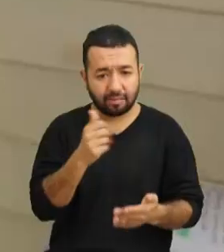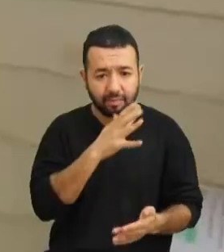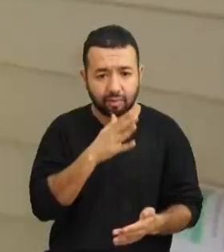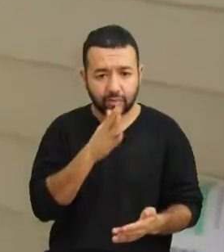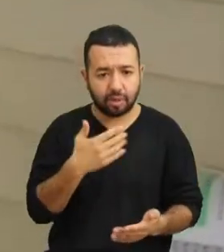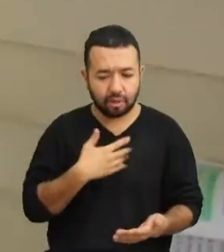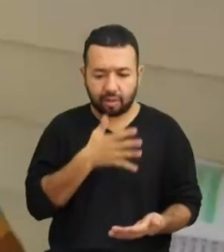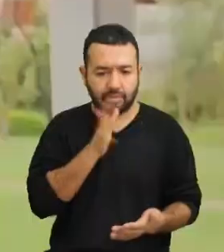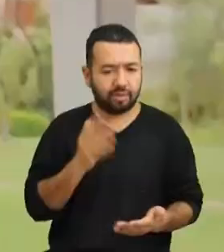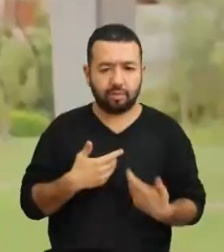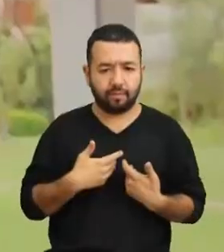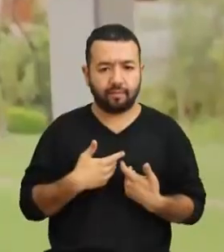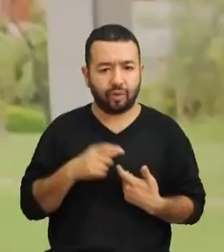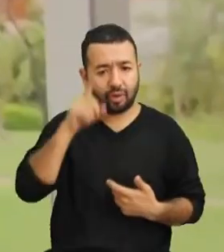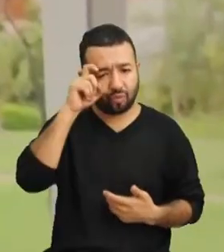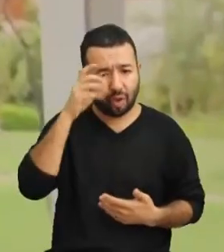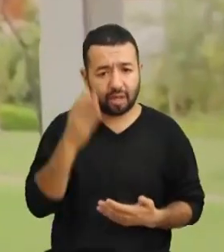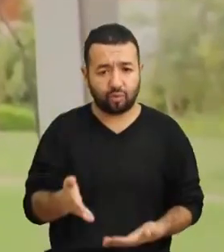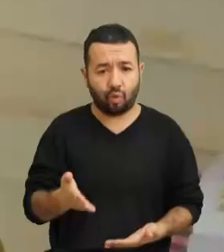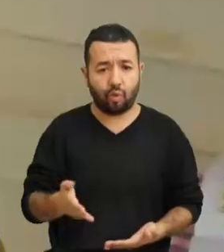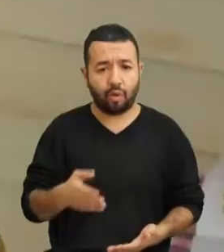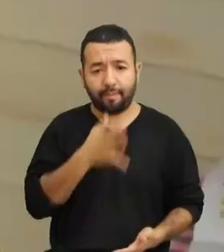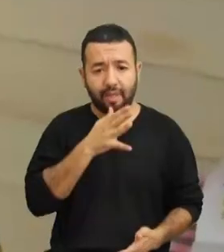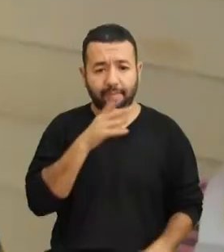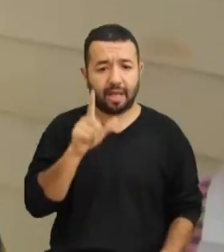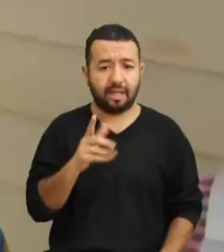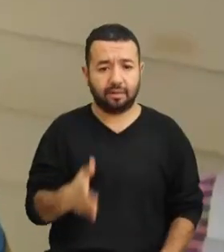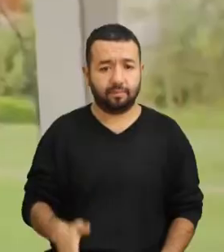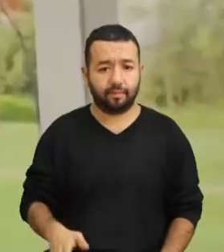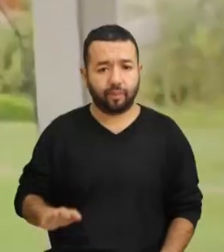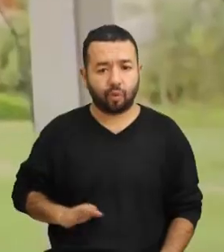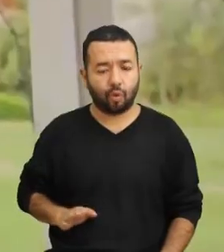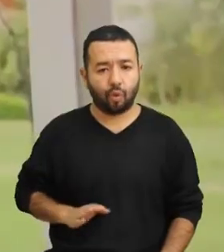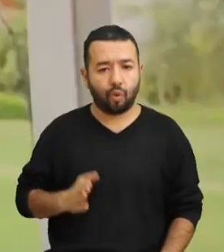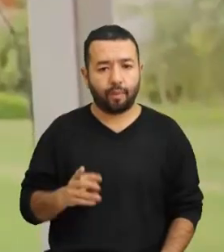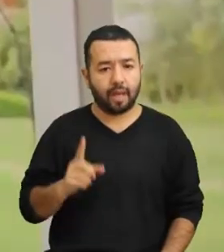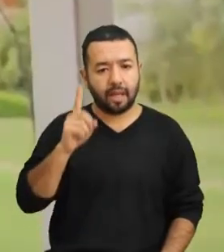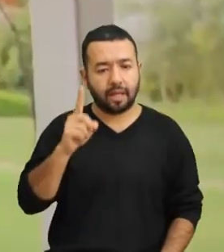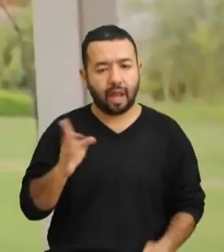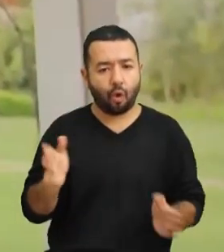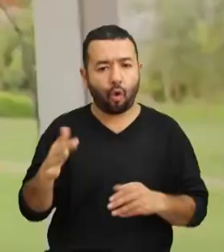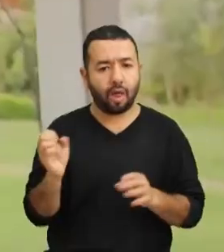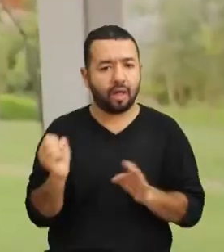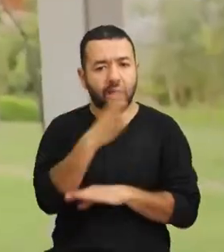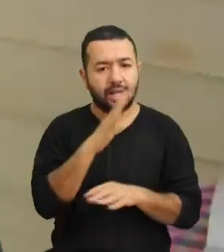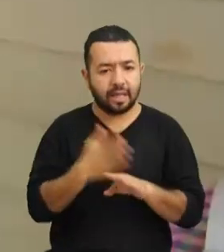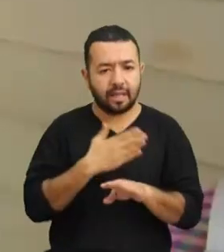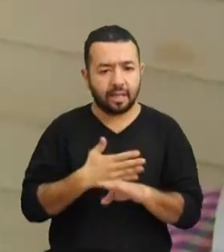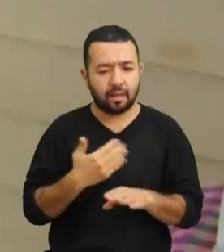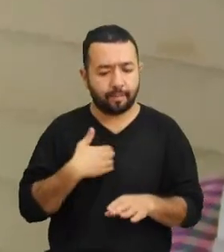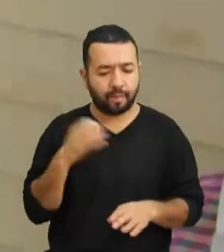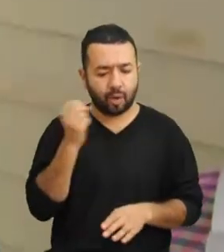musun? Nereden bileyim baba? Çok akıllısın ya. Bil bakalım. Oğlum Allah Allah. Niye gönderiyorsun o zarfları diyorum sana?